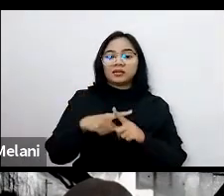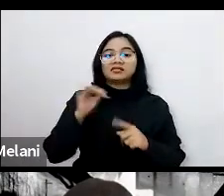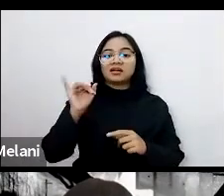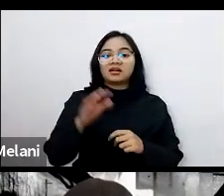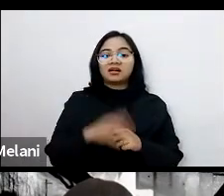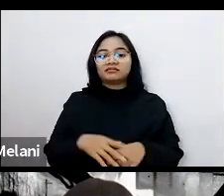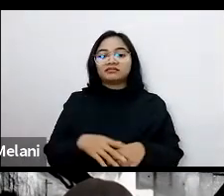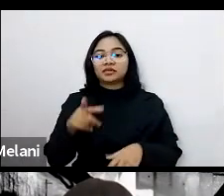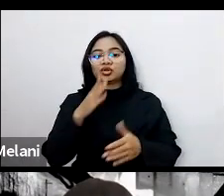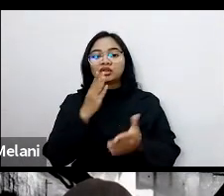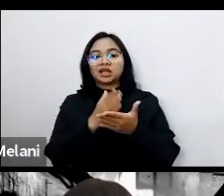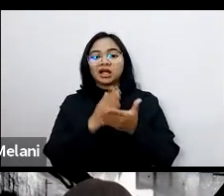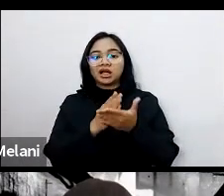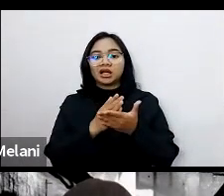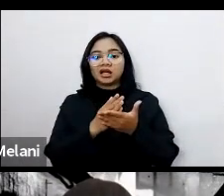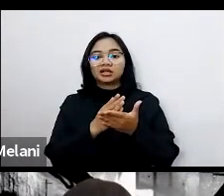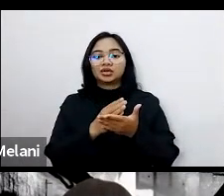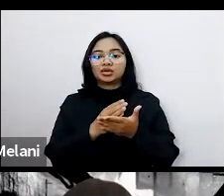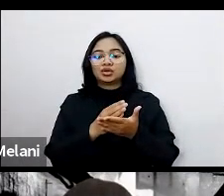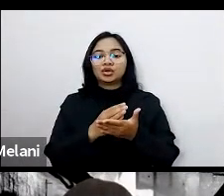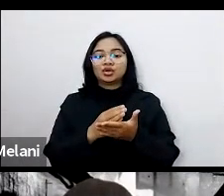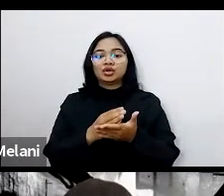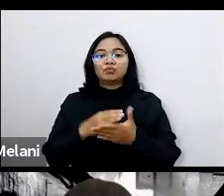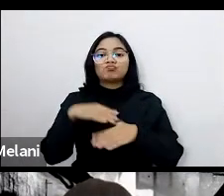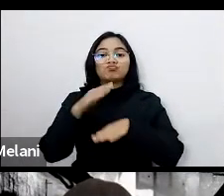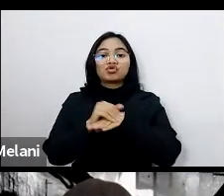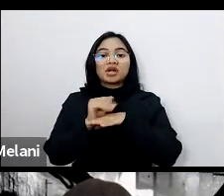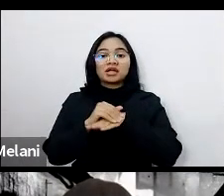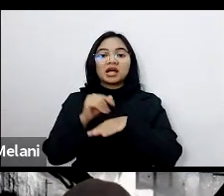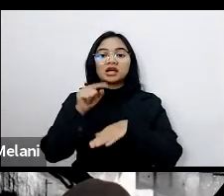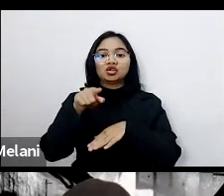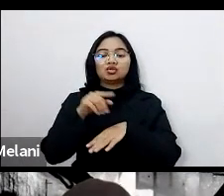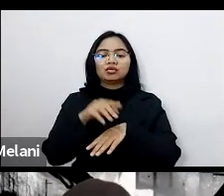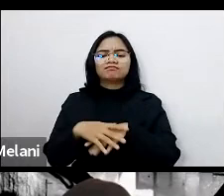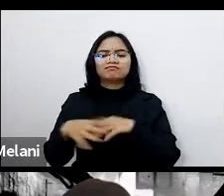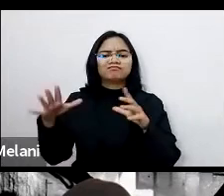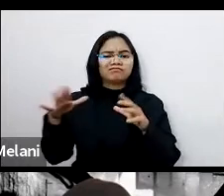tantangan kultural atau budaya juga sangat berpengaruh terhadap